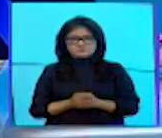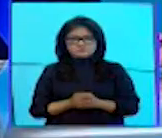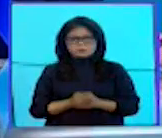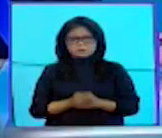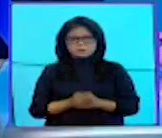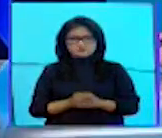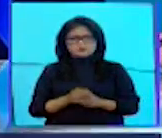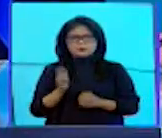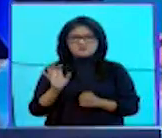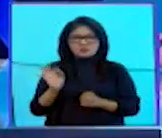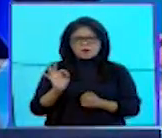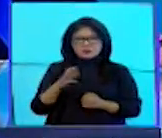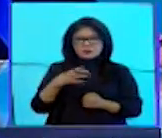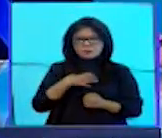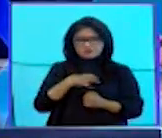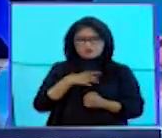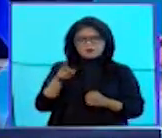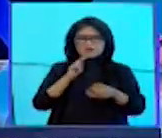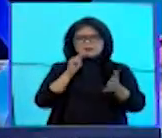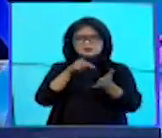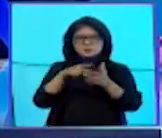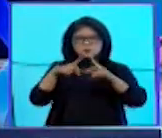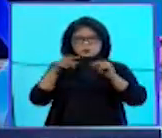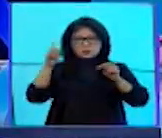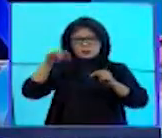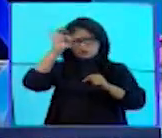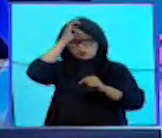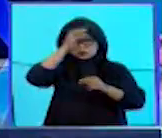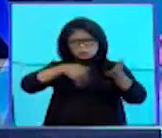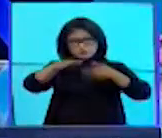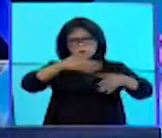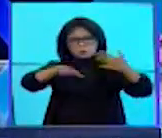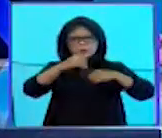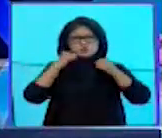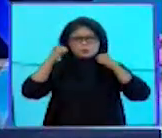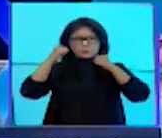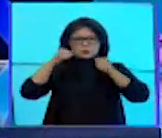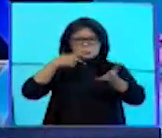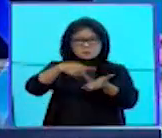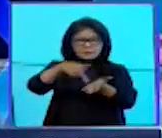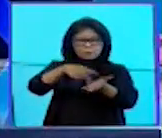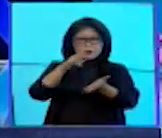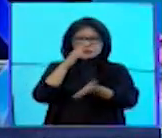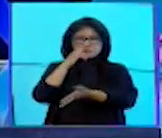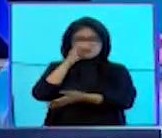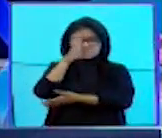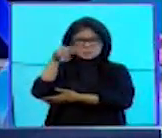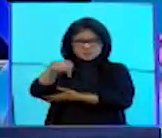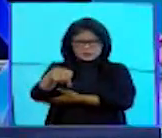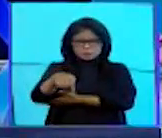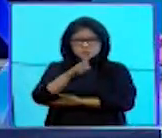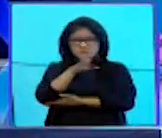Mirsa, diduga tidak mengantongi izin, polisi membubarkan konvoi supporter Persija Senin dini hari. Ribuan pendukung The Jack berkonvoi di Bundaran